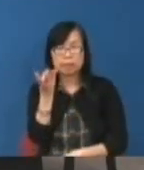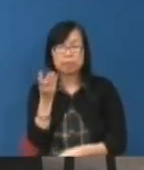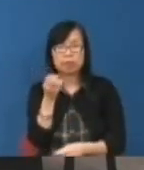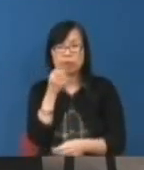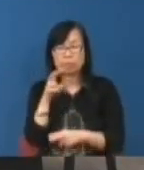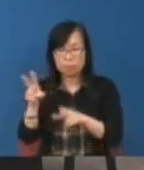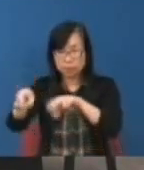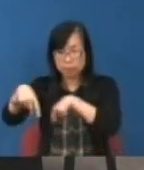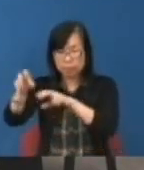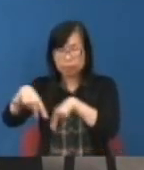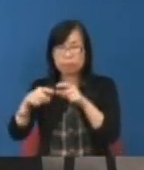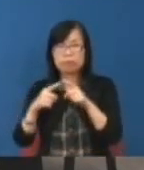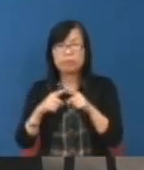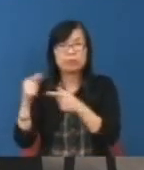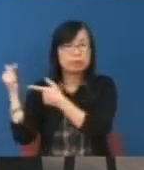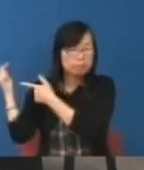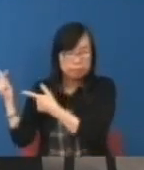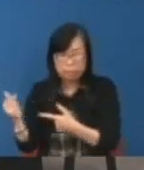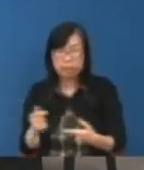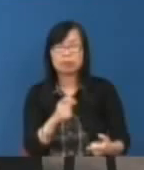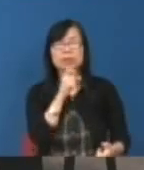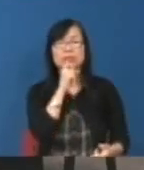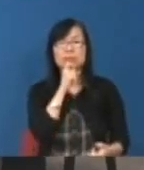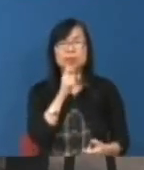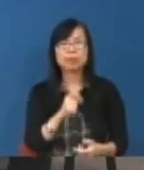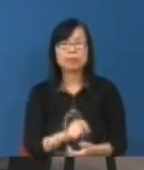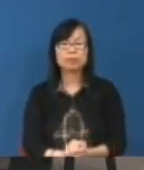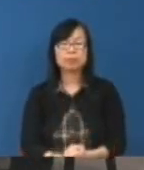呢，是一直都有的了。而